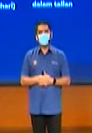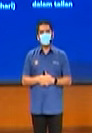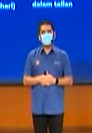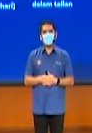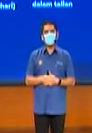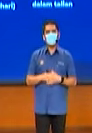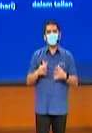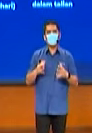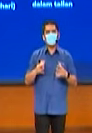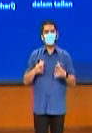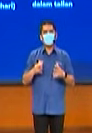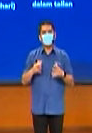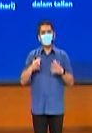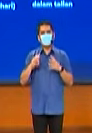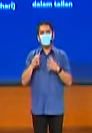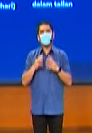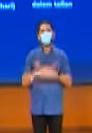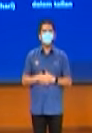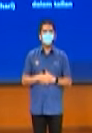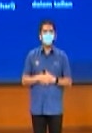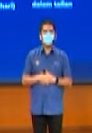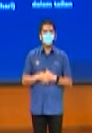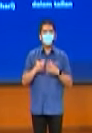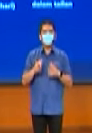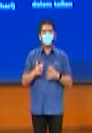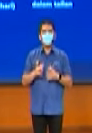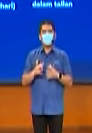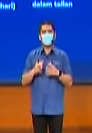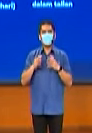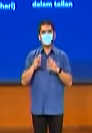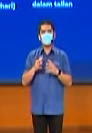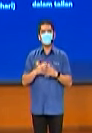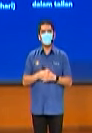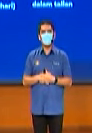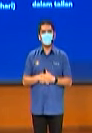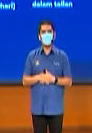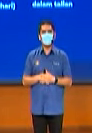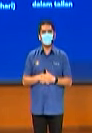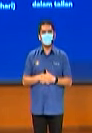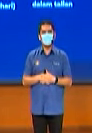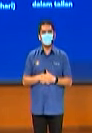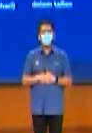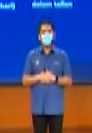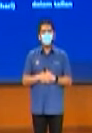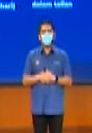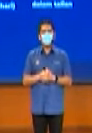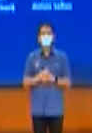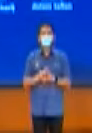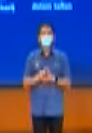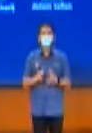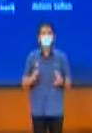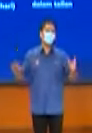Hai UC begitu untuk memendekkan tempo proses pengeluaran presale ini